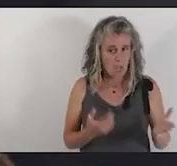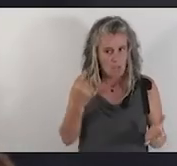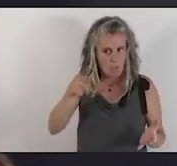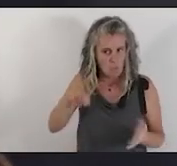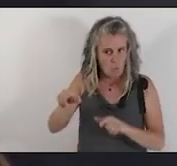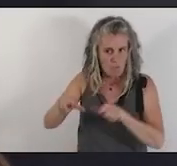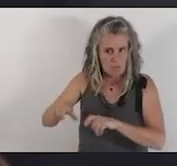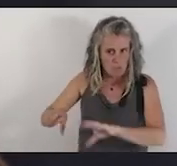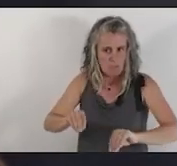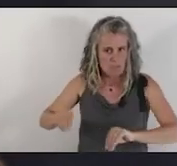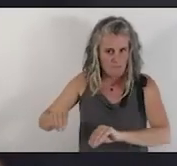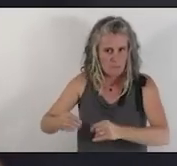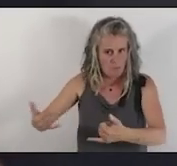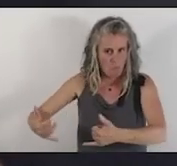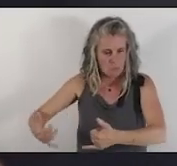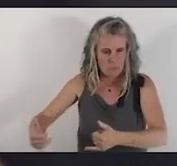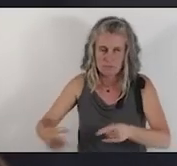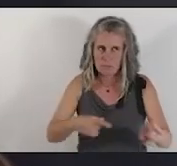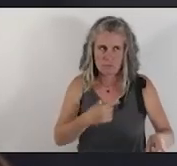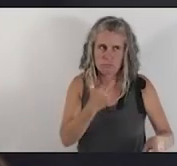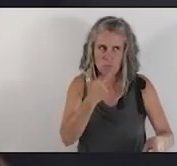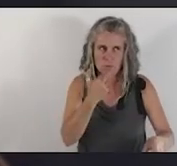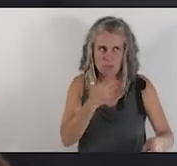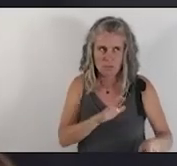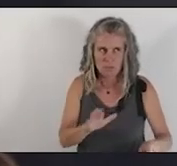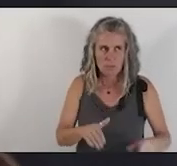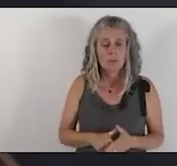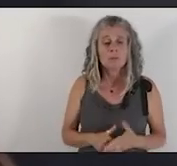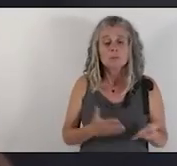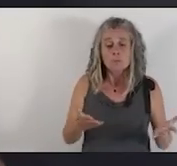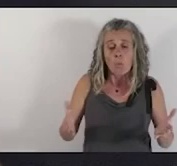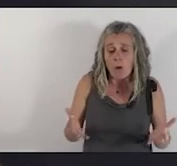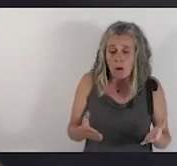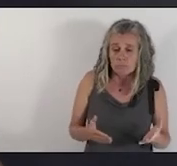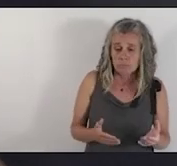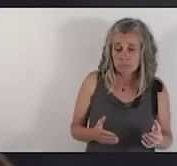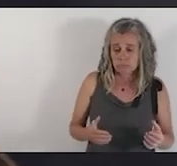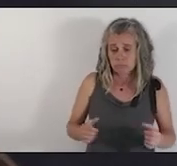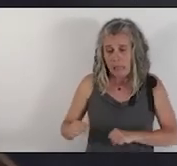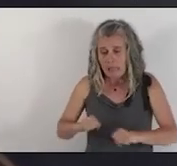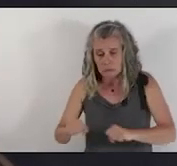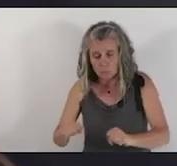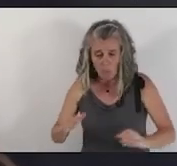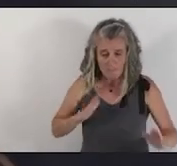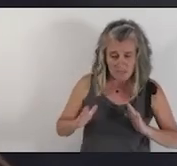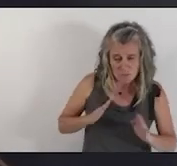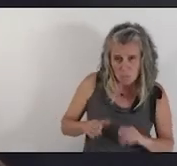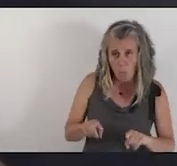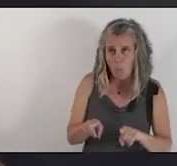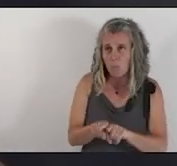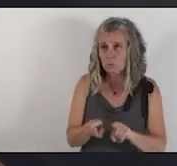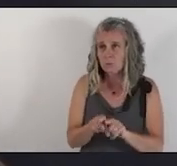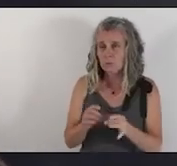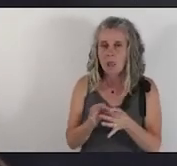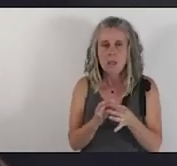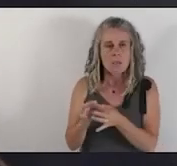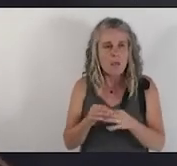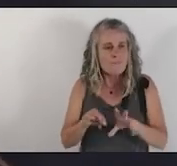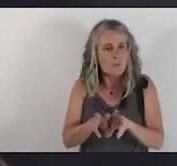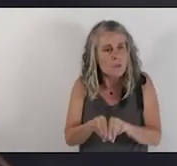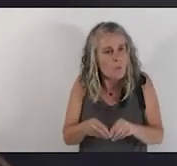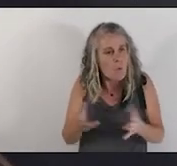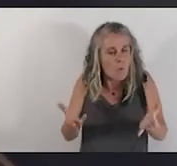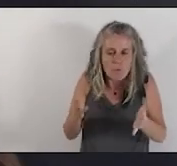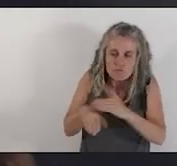ville, qui peuvent être le soutien par les actions de médiation aux liens familiaux qui peuvent être distendus dans certains